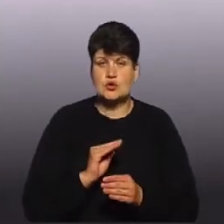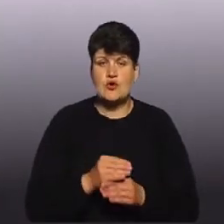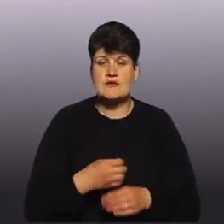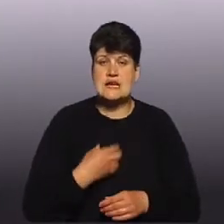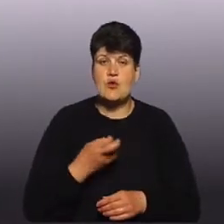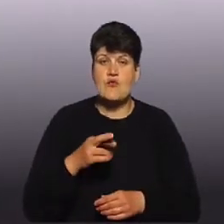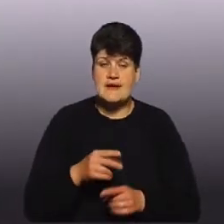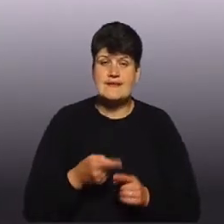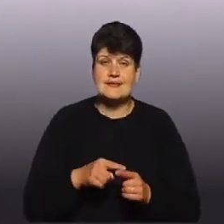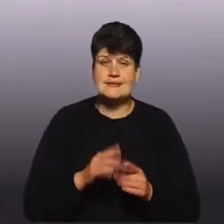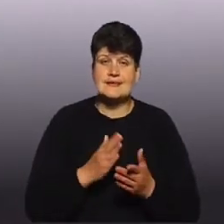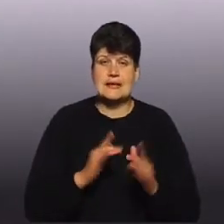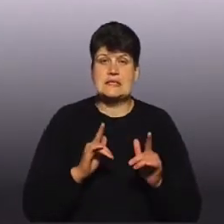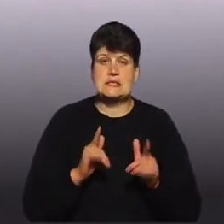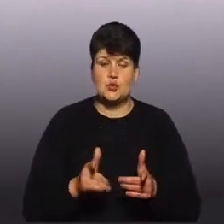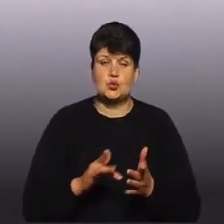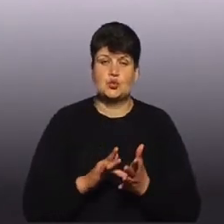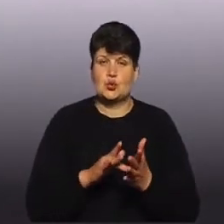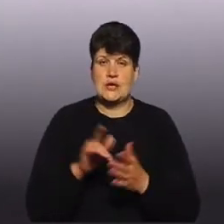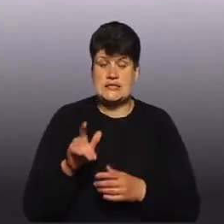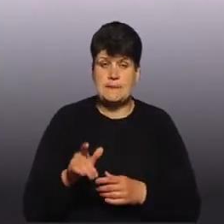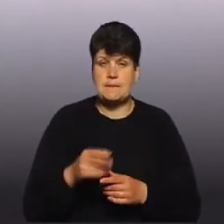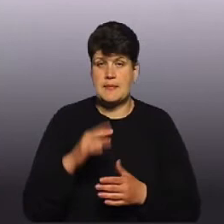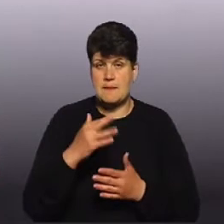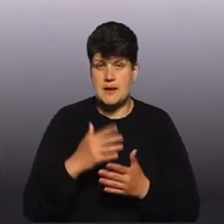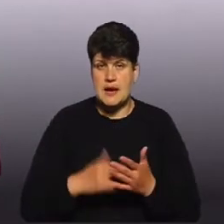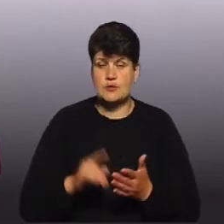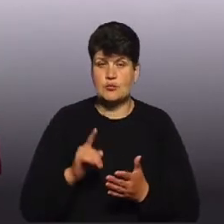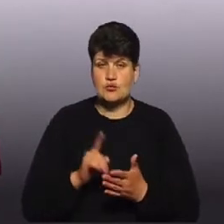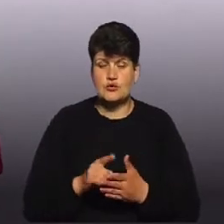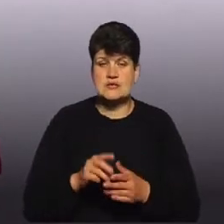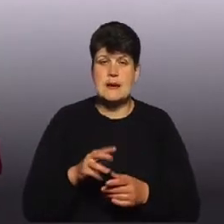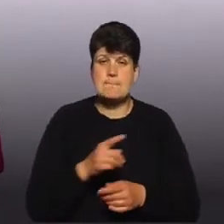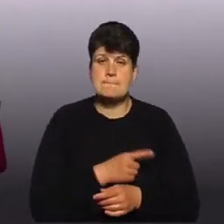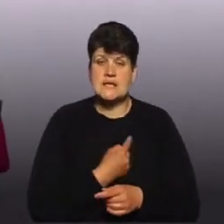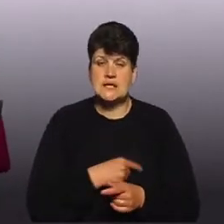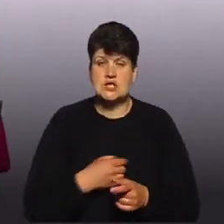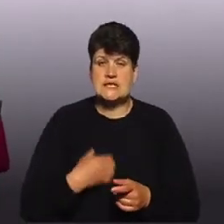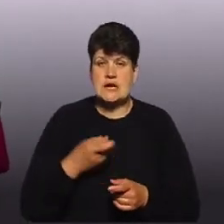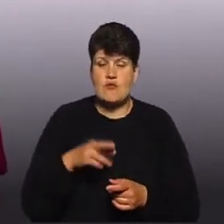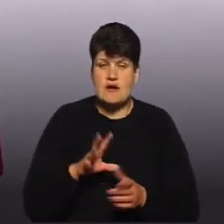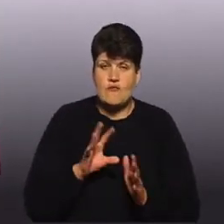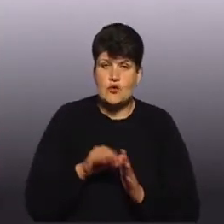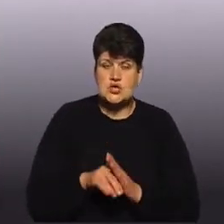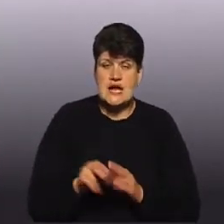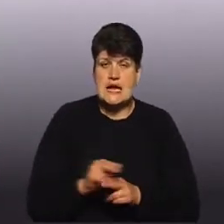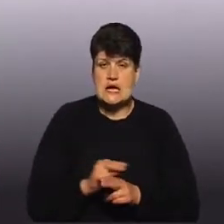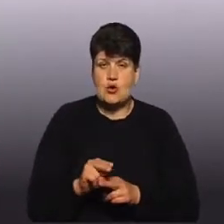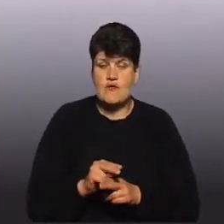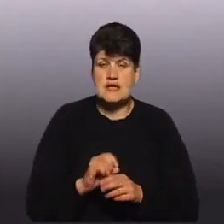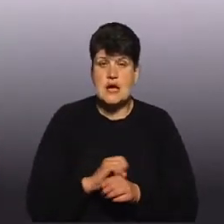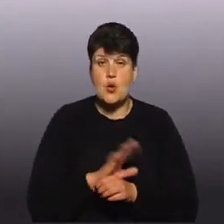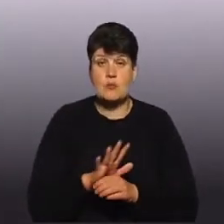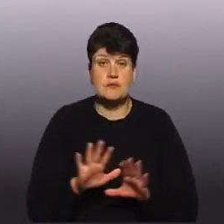згодою туриста. Перелік обов'язкового страхування – це обов'язкове медичне страхування, яке включає лікування на ковід, якщо раптом турист